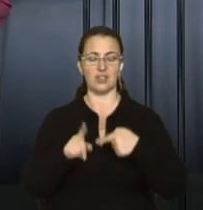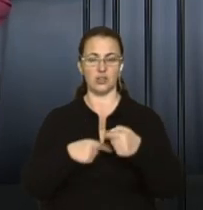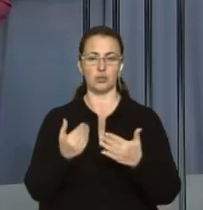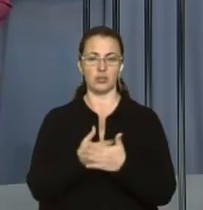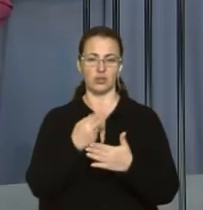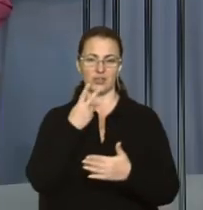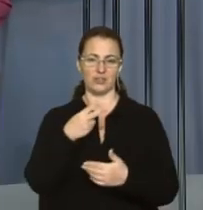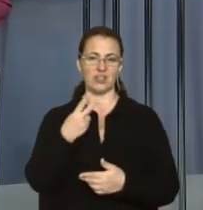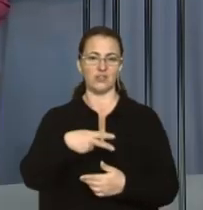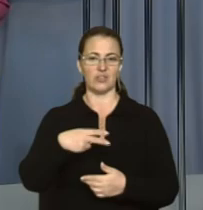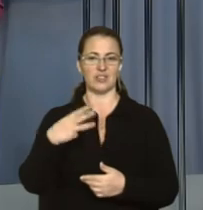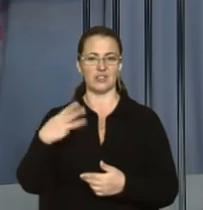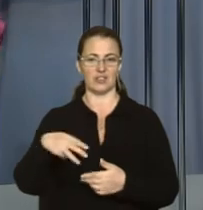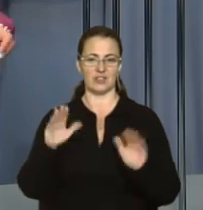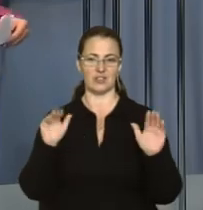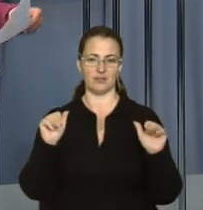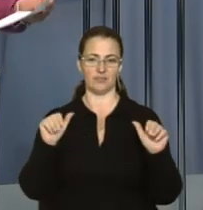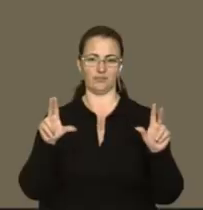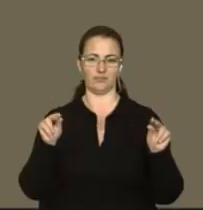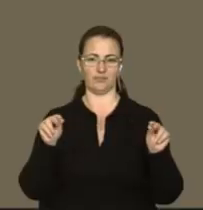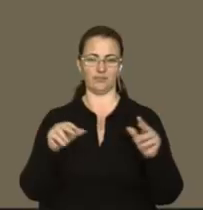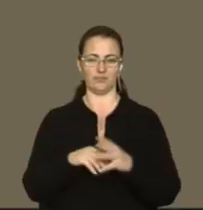новин дивіться о 20.30, тоді побачимось.